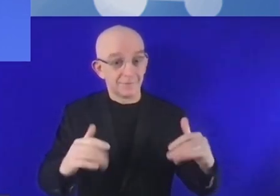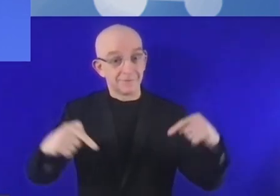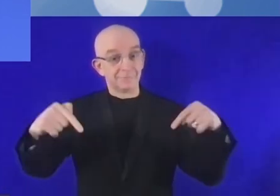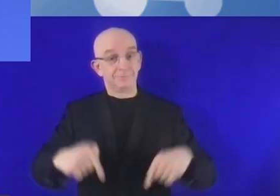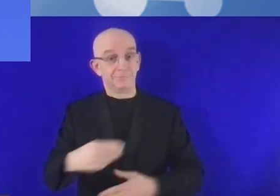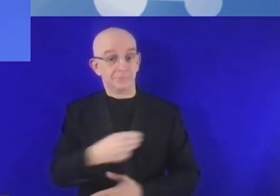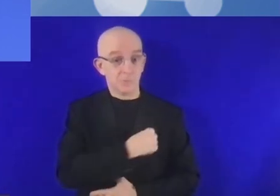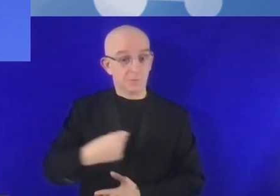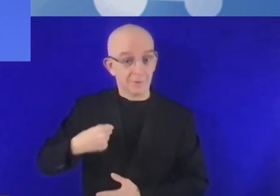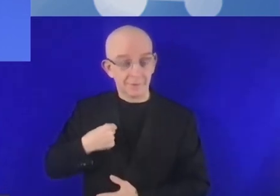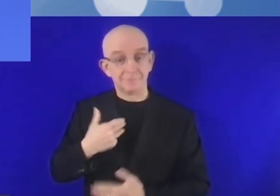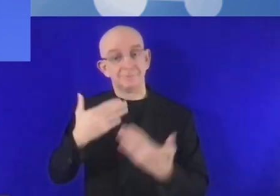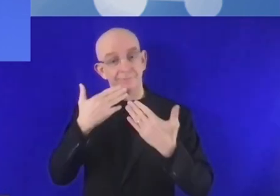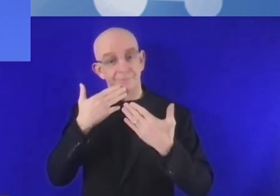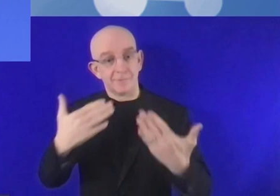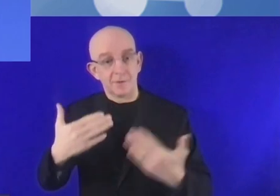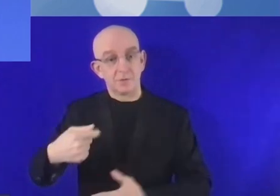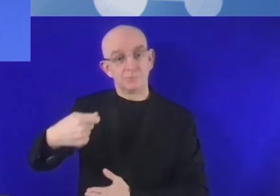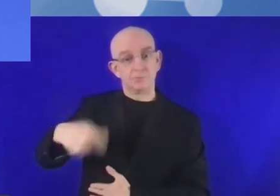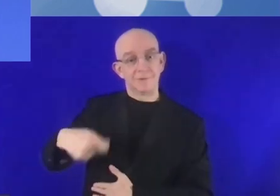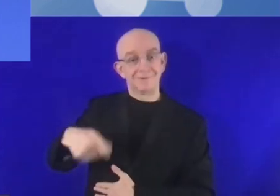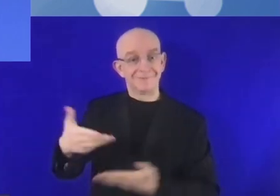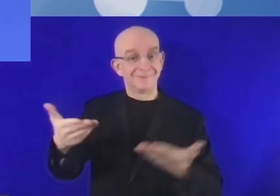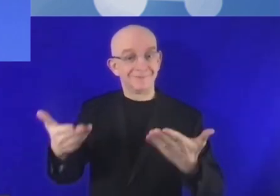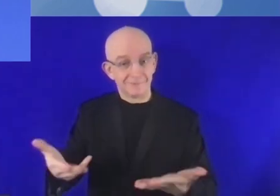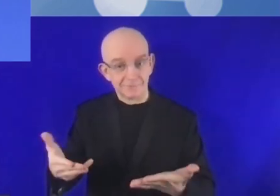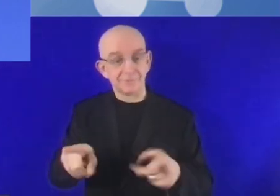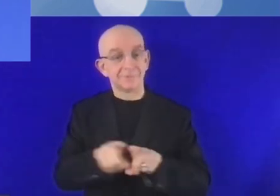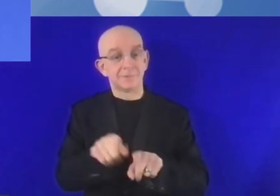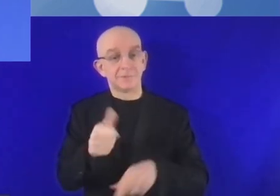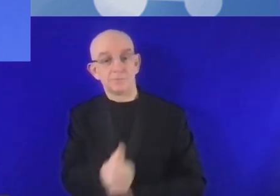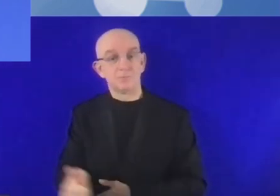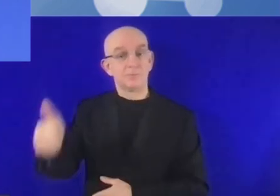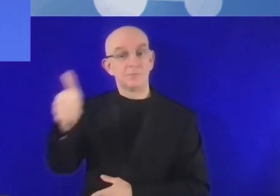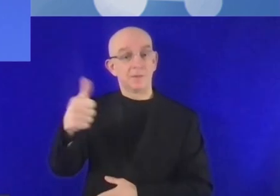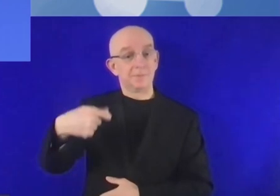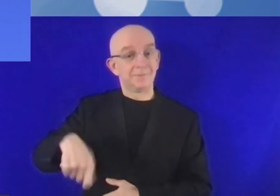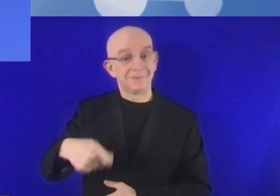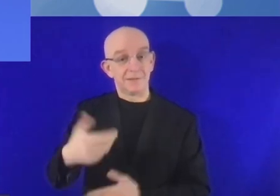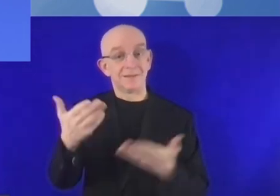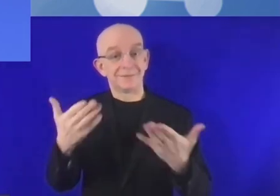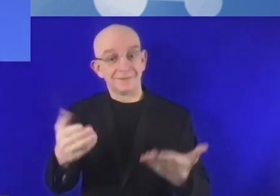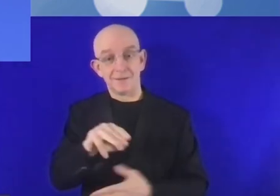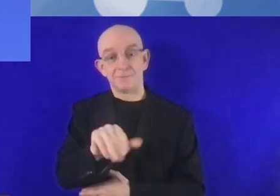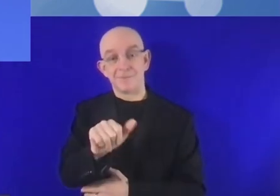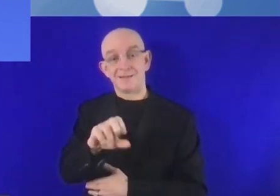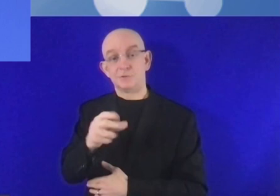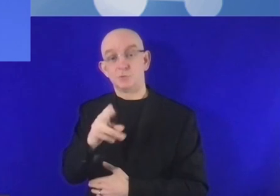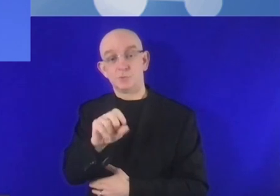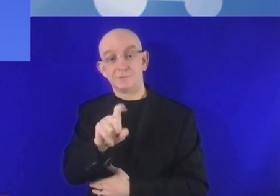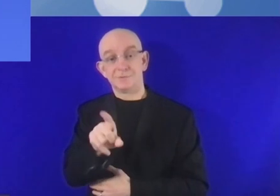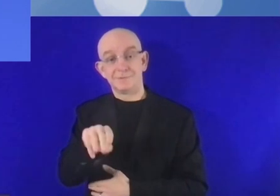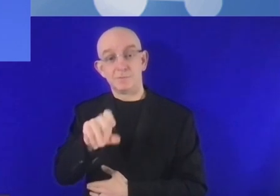Dudy, którego głos za chwilę usłyszymy. Bardzo serdecznie również dziękuję za udział premiera